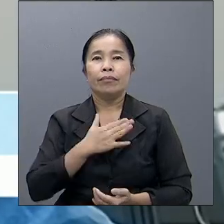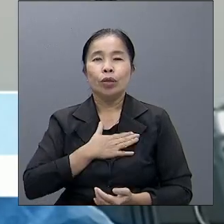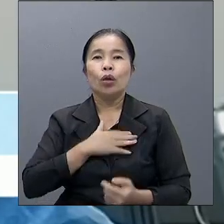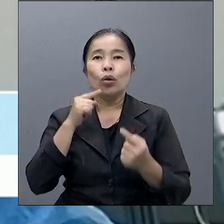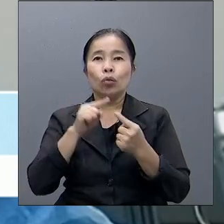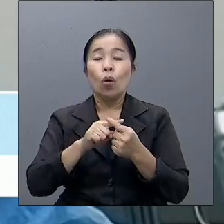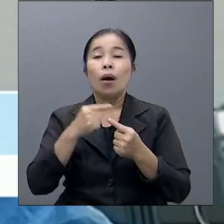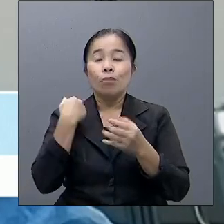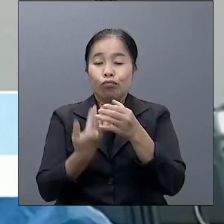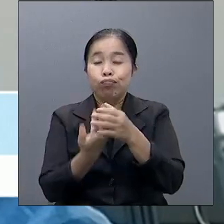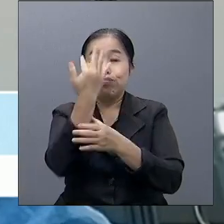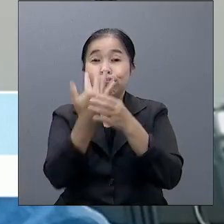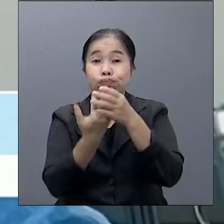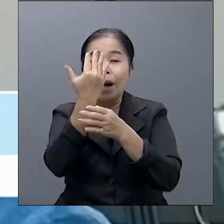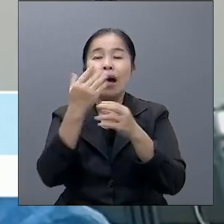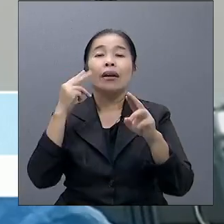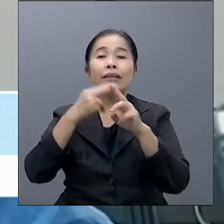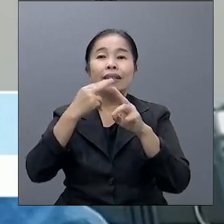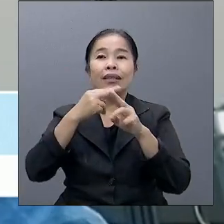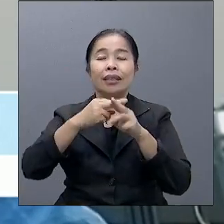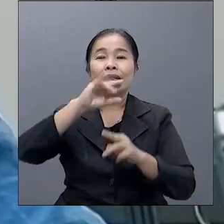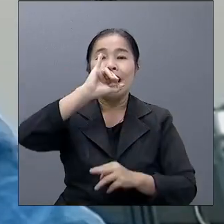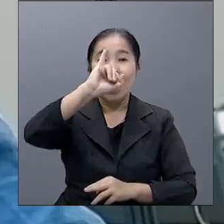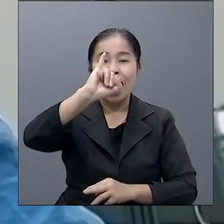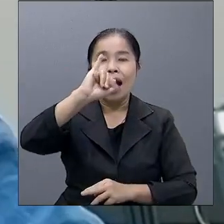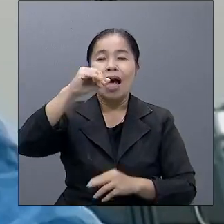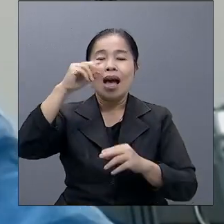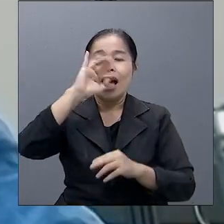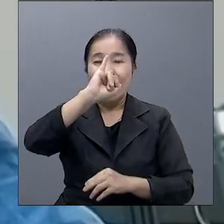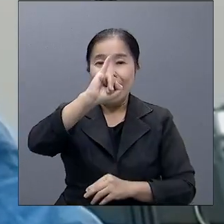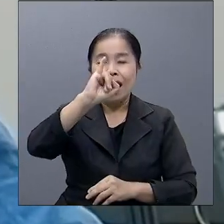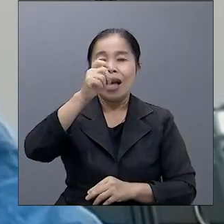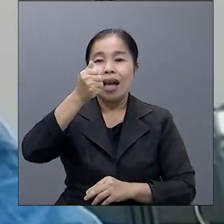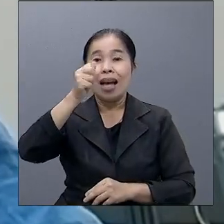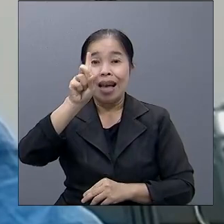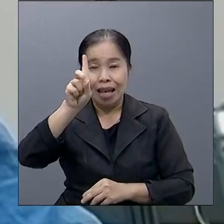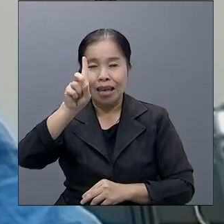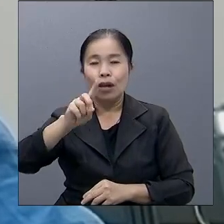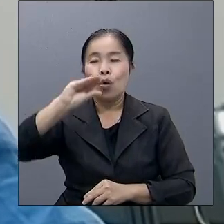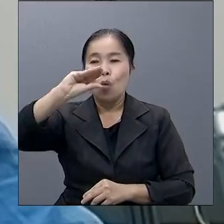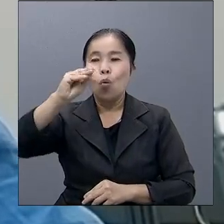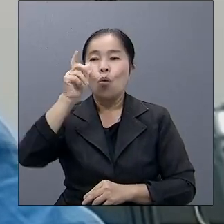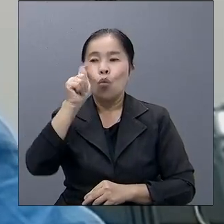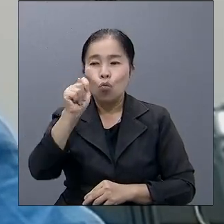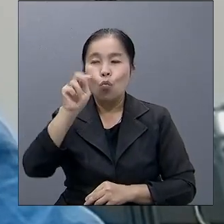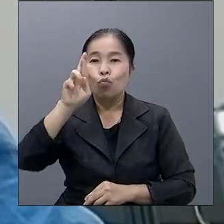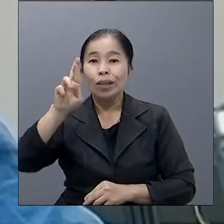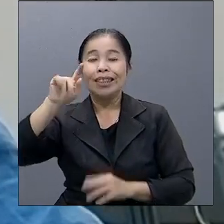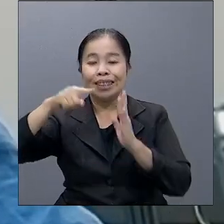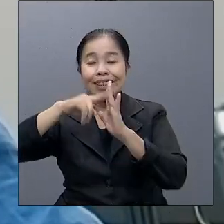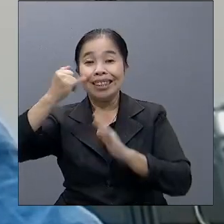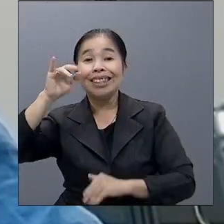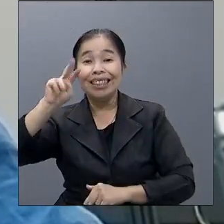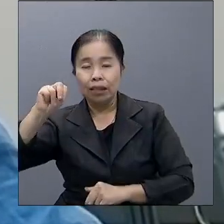ไนโตรเจนมันเป็นสิ่งที่พบอยู่ในอากาศนะในอากาศที่เราหายใจเข้าไปทุกวันเนี่ยมันมีไนโตรเจนเป็นองค์ประกอบ